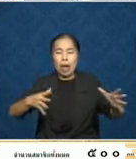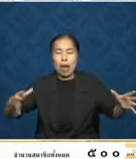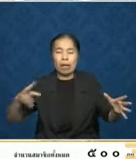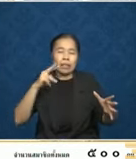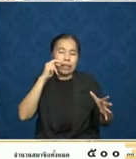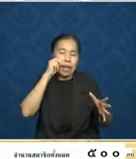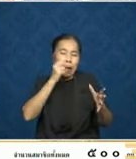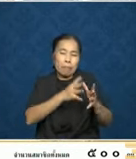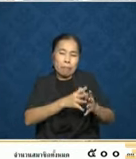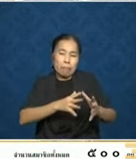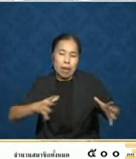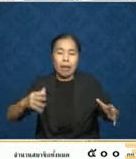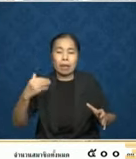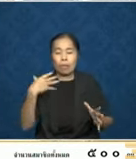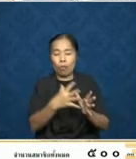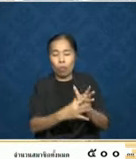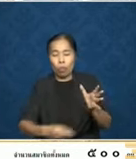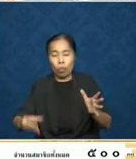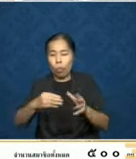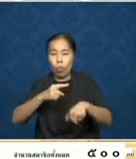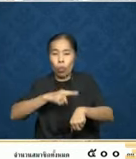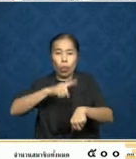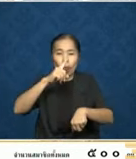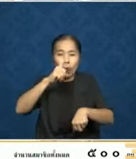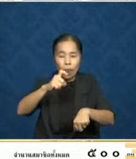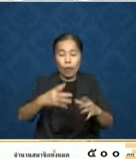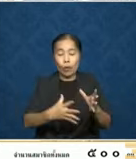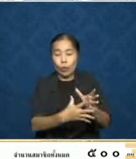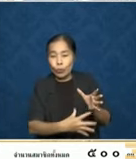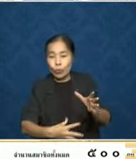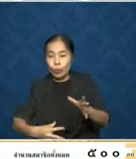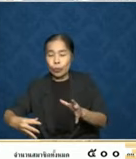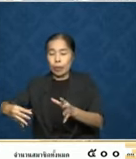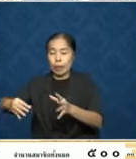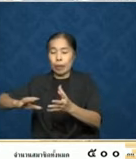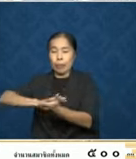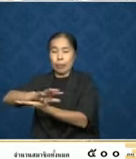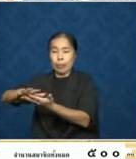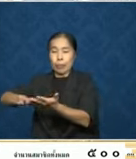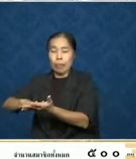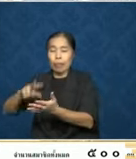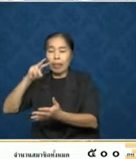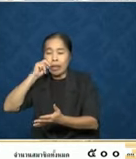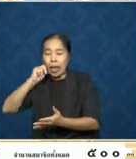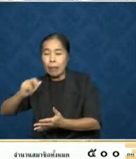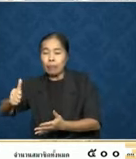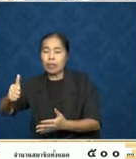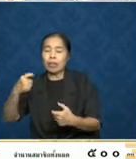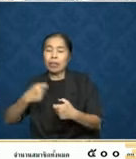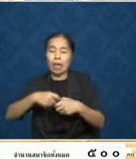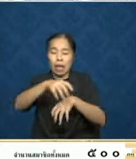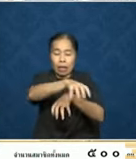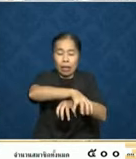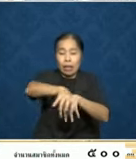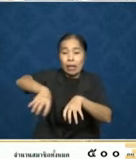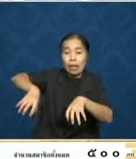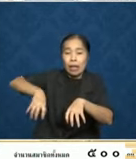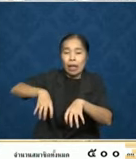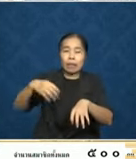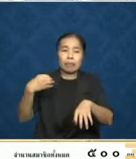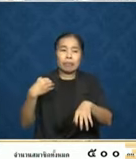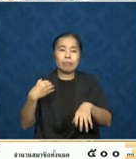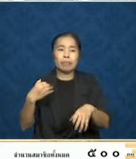ยอะนะครับแล้วก็ไอ้ท่อรวบรวมบ่อไอ้รวบรวมน้ำเสียเนี่ยที่อยู่ข้างๆเนี่ยบางทีก็ถูกเ